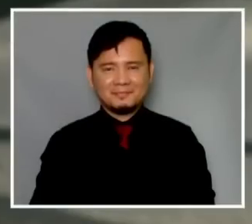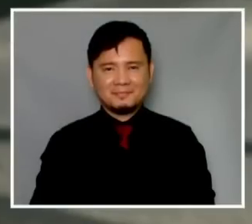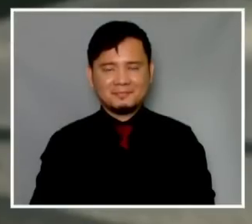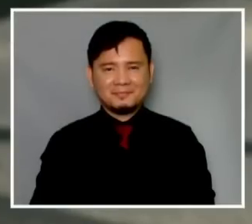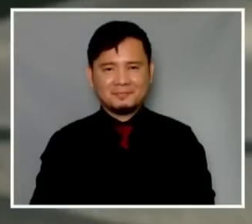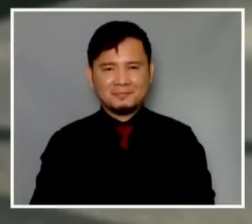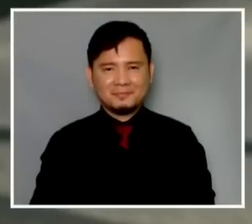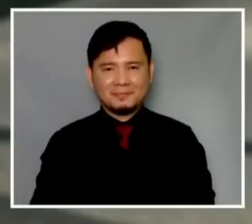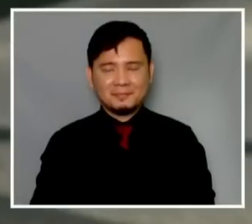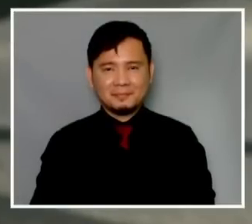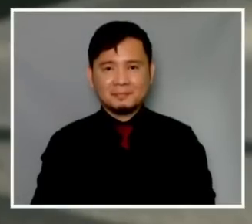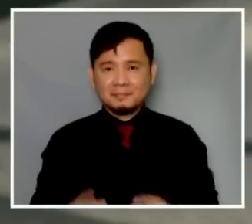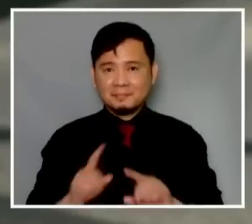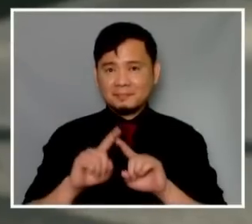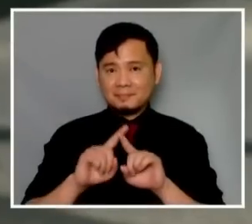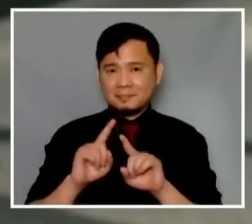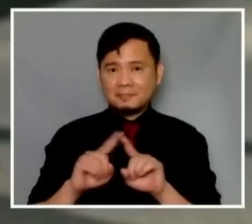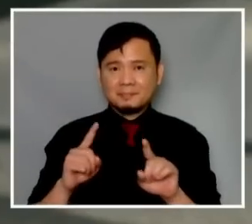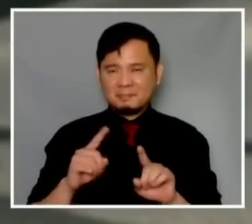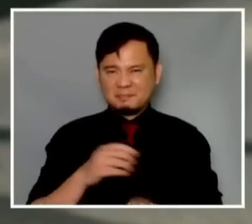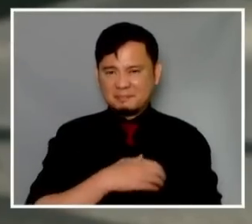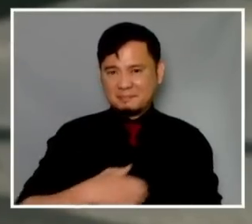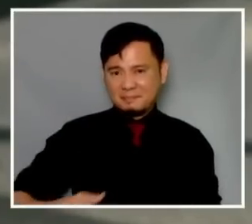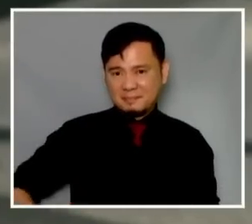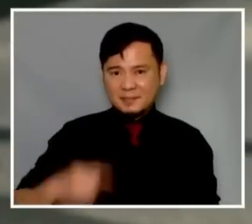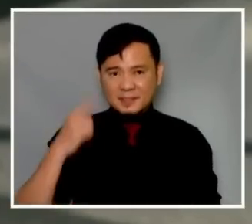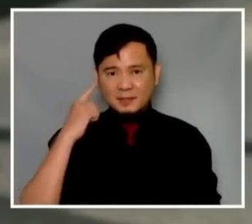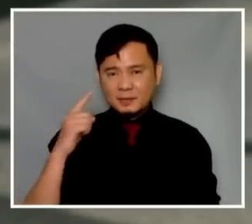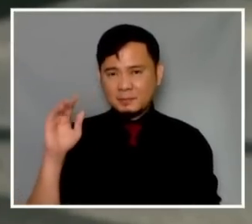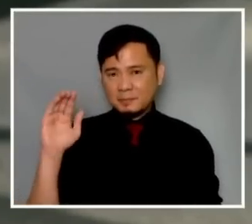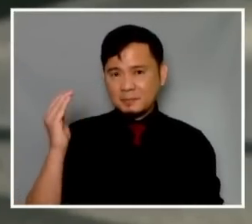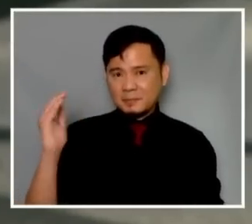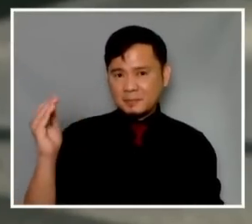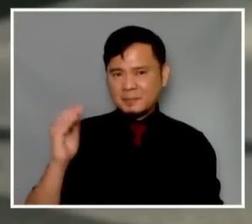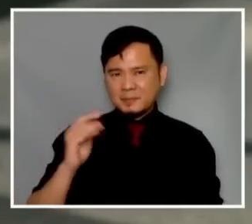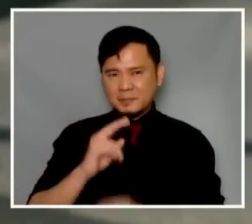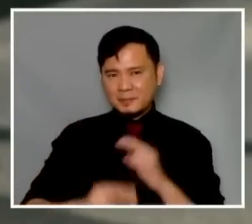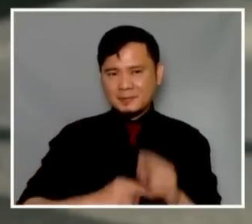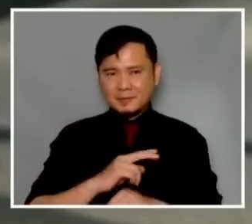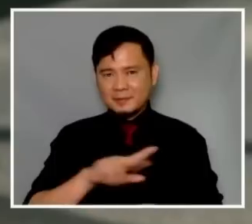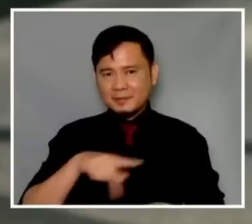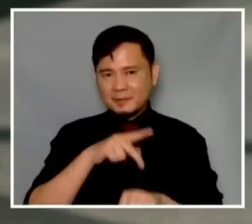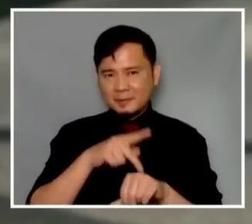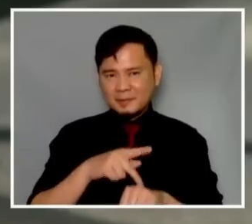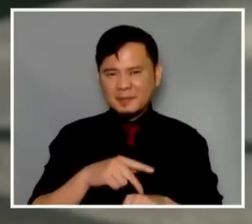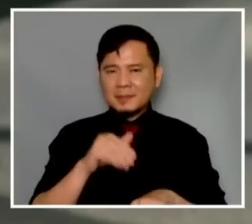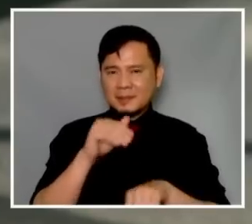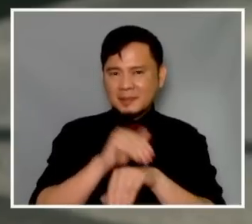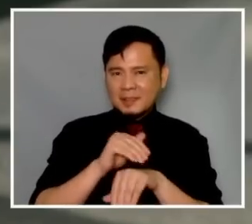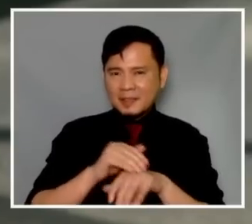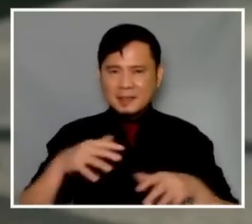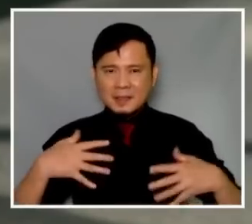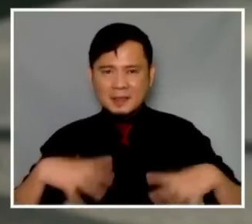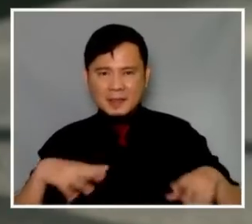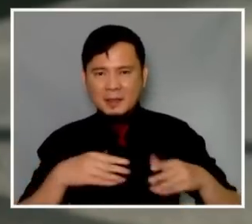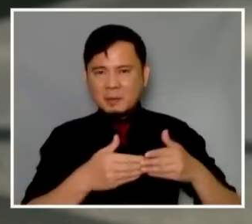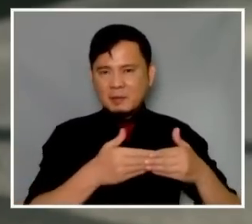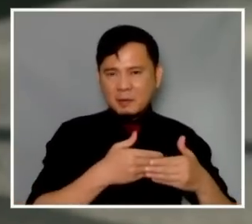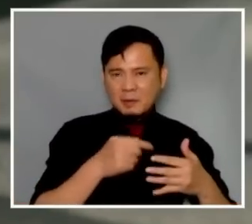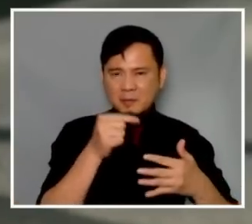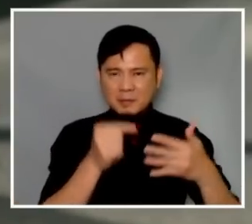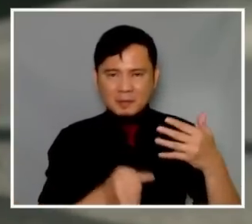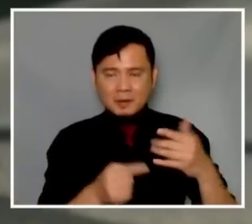Nagpatalbuga na mga kandidata ng Miss Universe Philippines sa preliminary swimsuit at evening gown competition kagabi. Silipin ang mga eksena